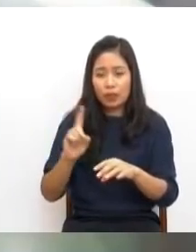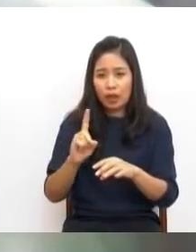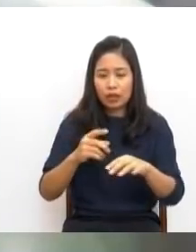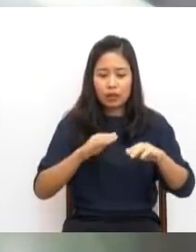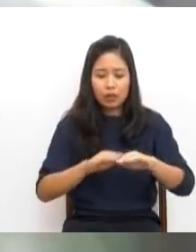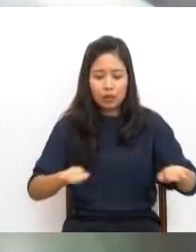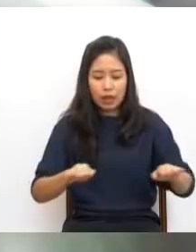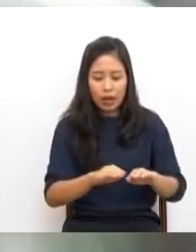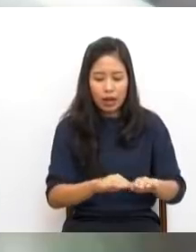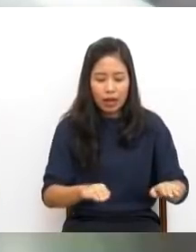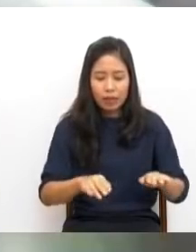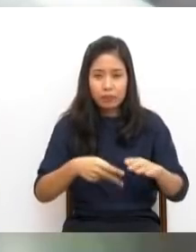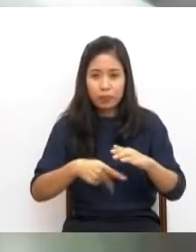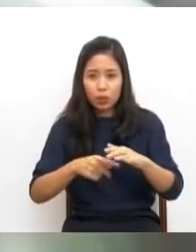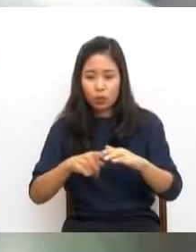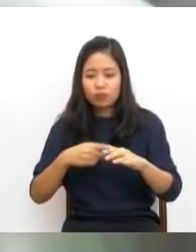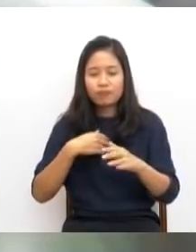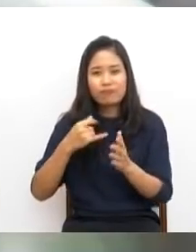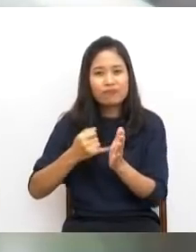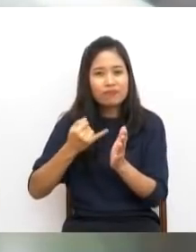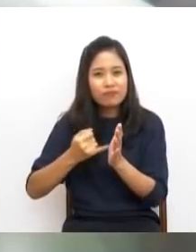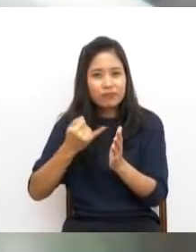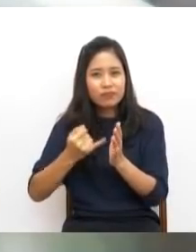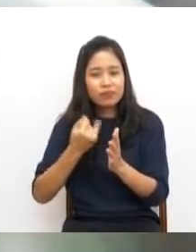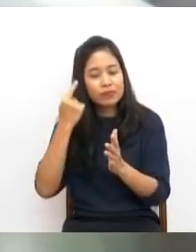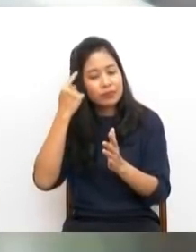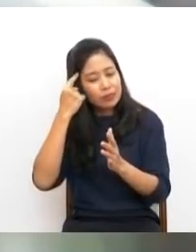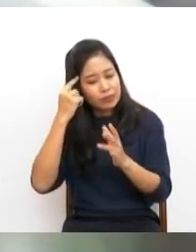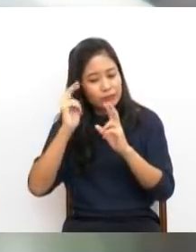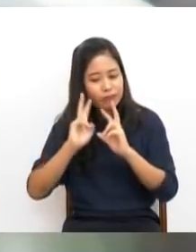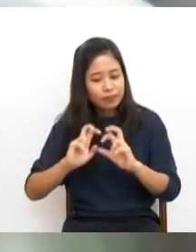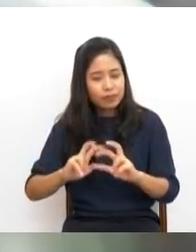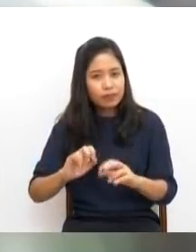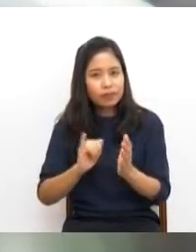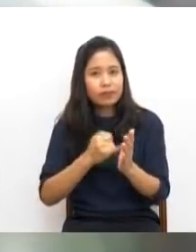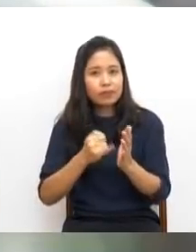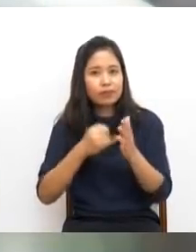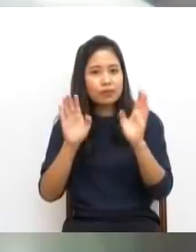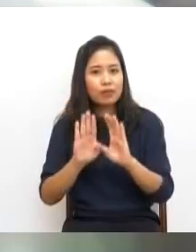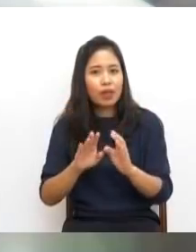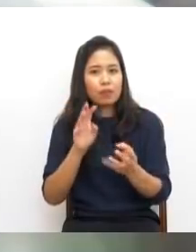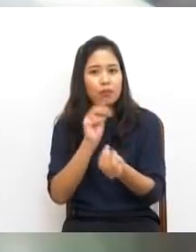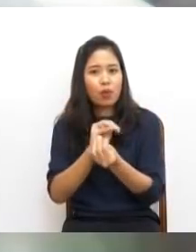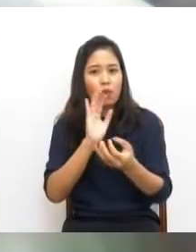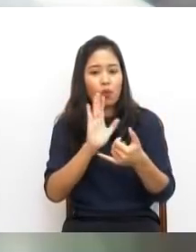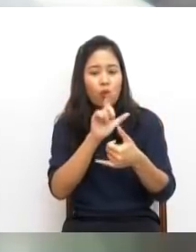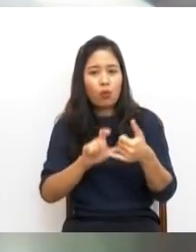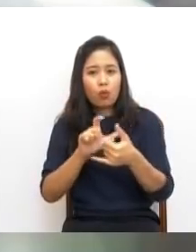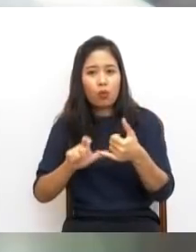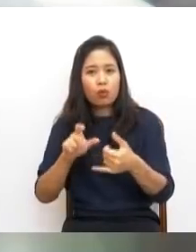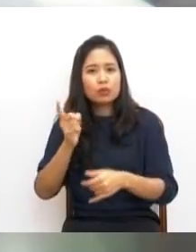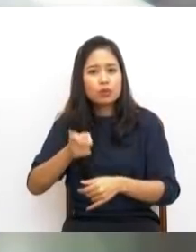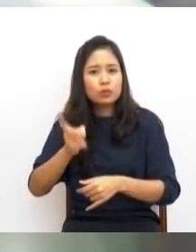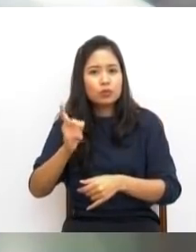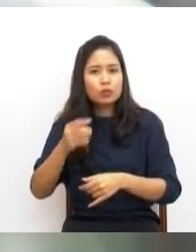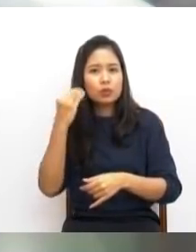ป.1ถึงป.3ที่ง่ายๆนะคะเป็นการเหมือนกับว่าใช้บัตรคำสั่งหรือว่าบูรณาการกับ เรื่องวิทยาศาสตร์ในชีวิตประจำวันแล้วหลังจากนั้นก็